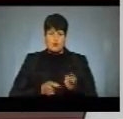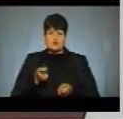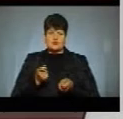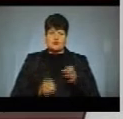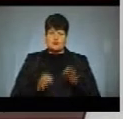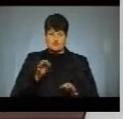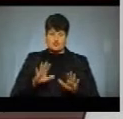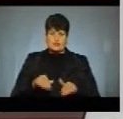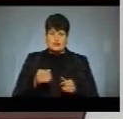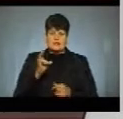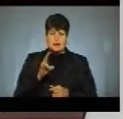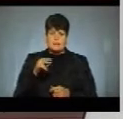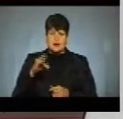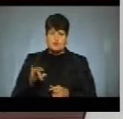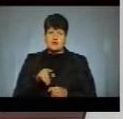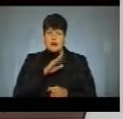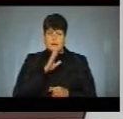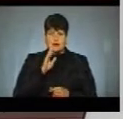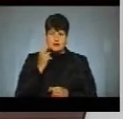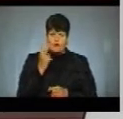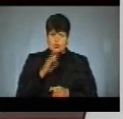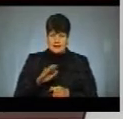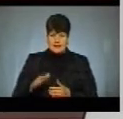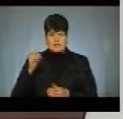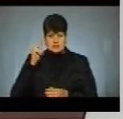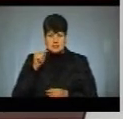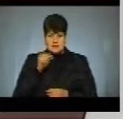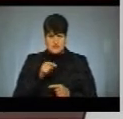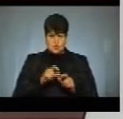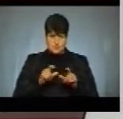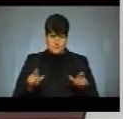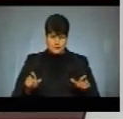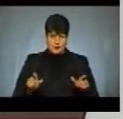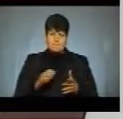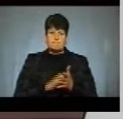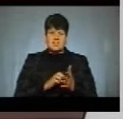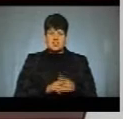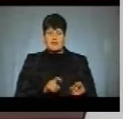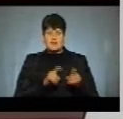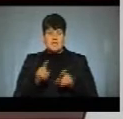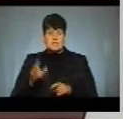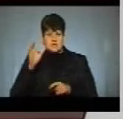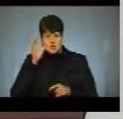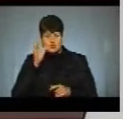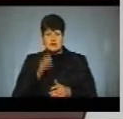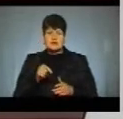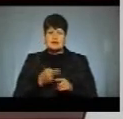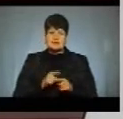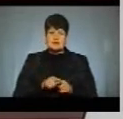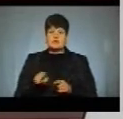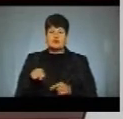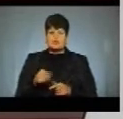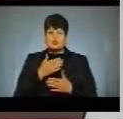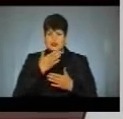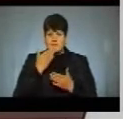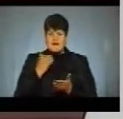Надія Прийдун. Вона мати двох дітей, які навчаються у цьому освітньому закладі. Причина перенесення – слухання справи, відсутність відповідача